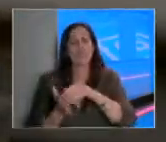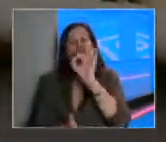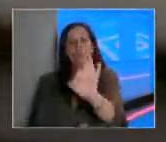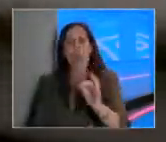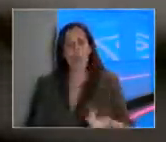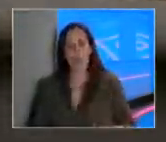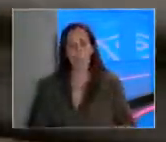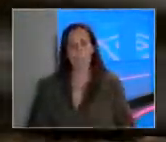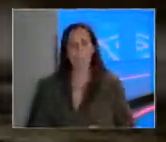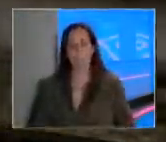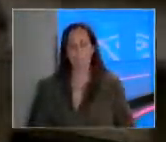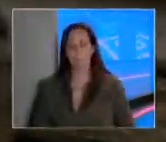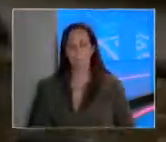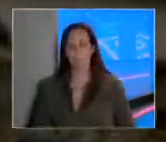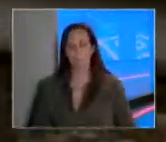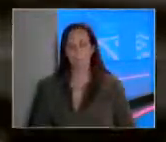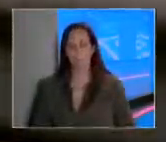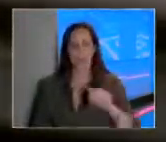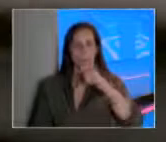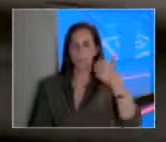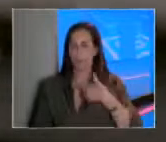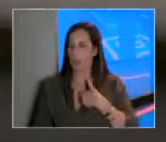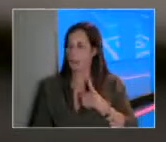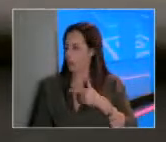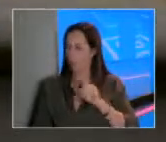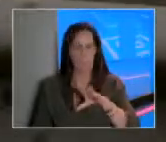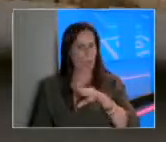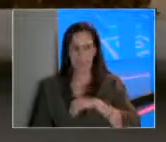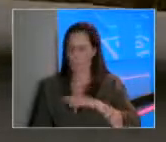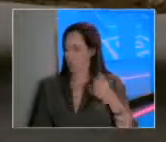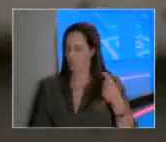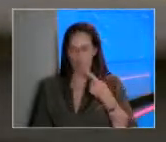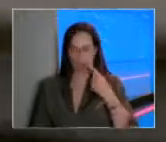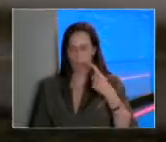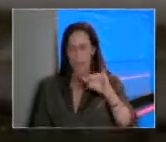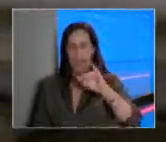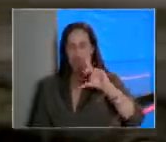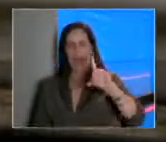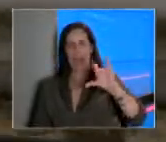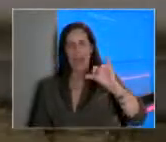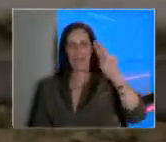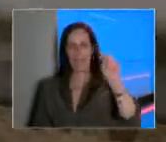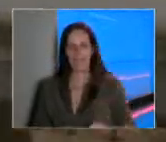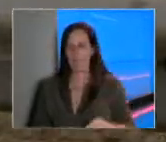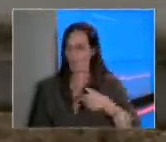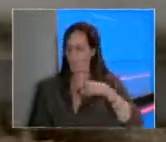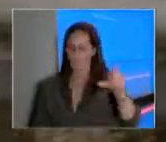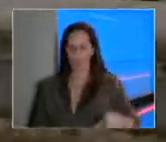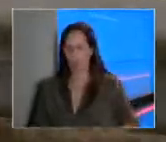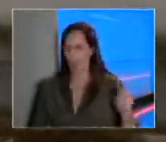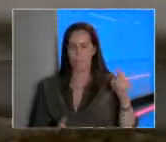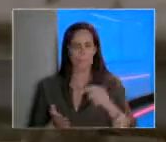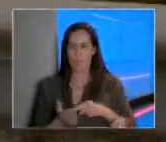שלכם בפועל כרגע? טוב. קודם כל, אני חלוק לחלוטין על דבריו של אלוף ידלין. אנחנו ביהודה ושומרון לא